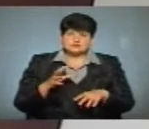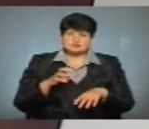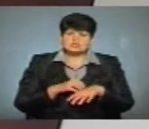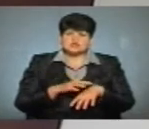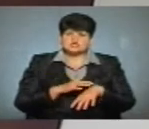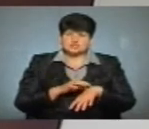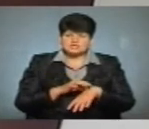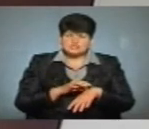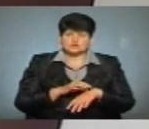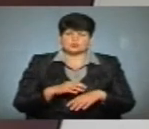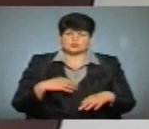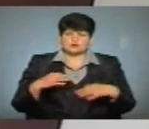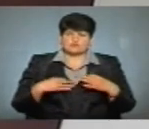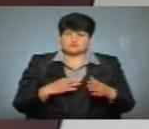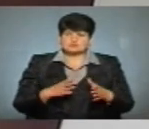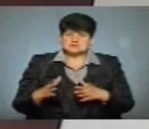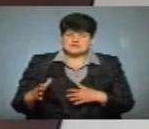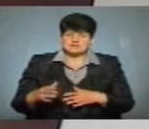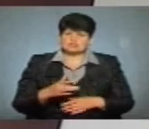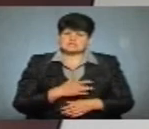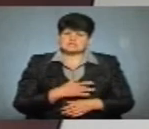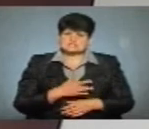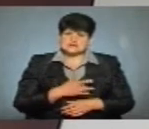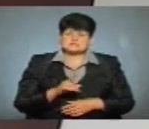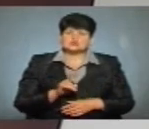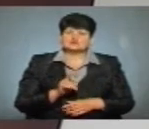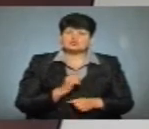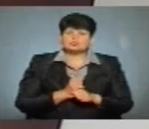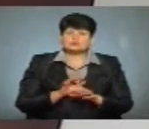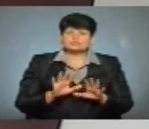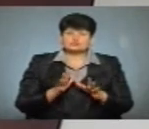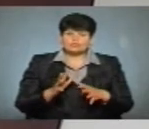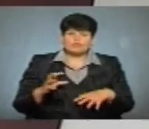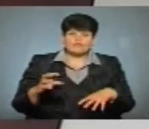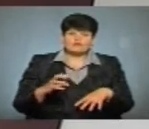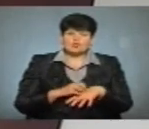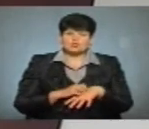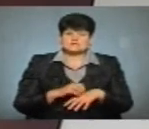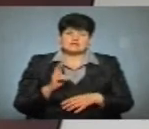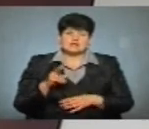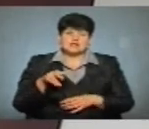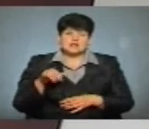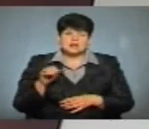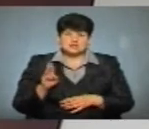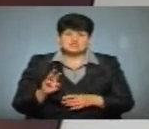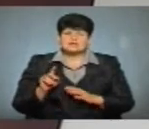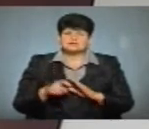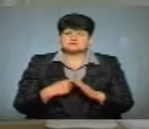шкіру, нервову систему і серце. Що робити, якщо вас вкусив кліщ, та як дізнатися, чи був він інфікований?